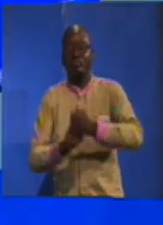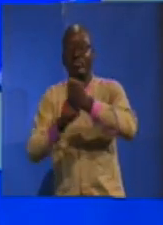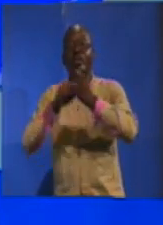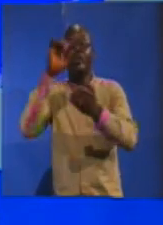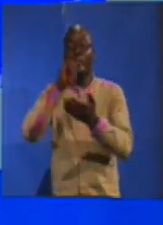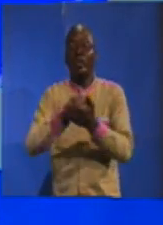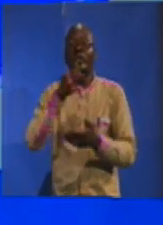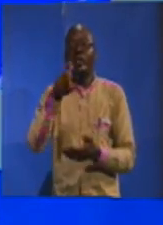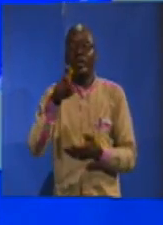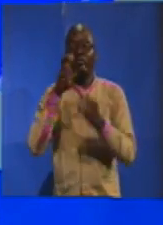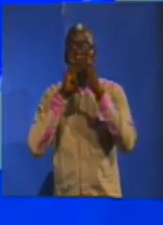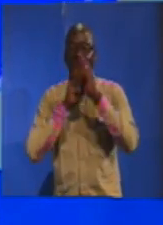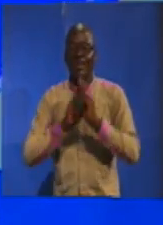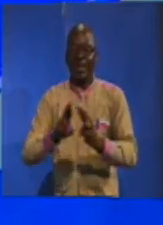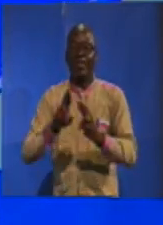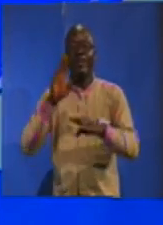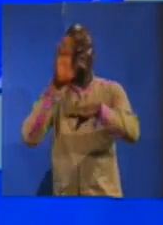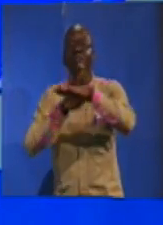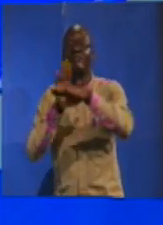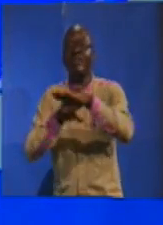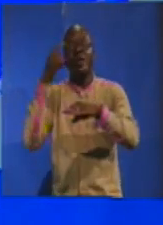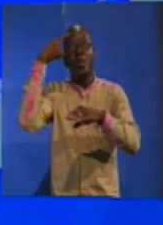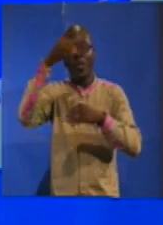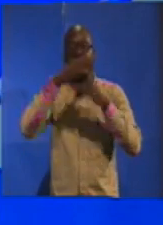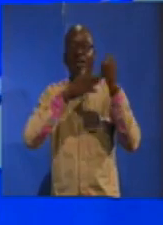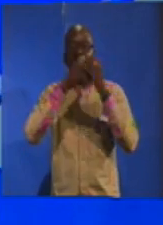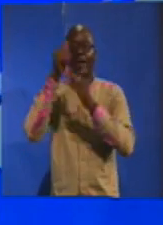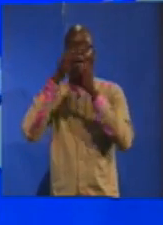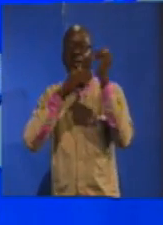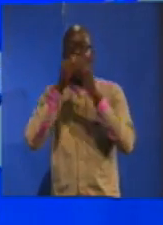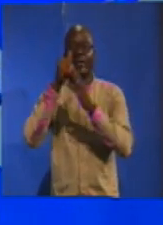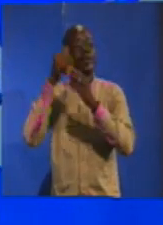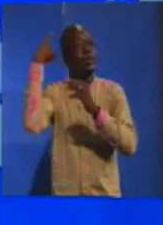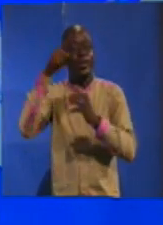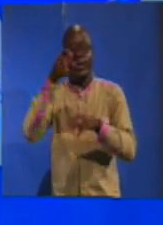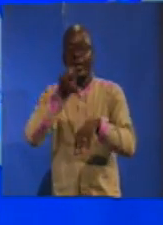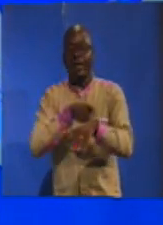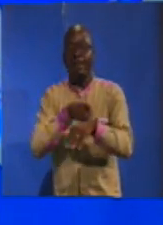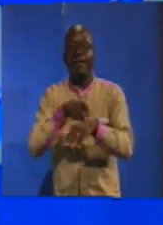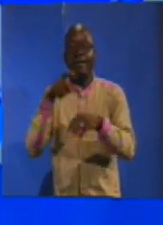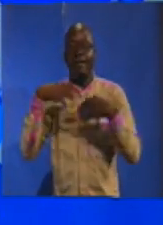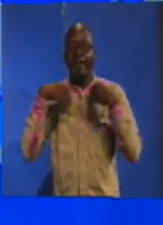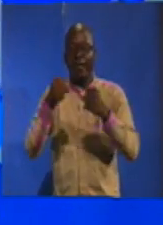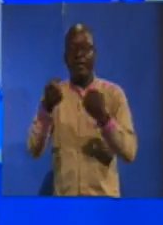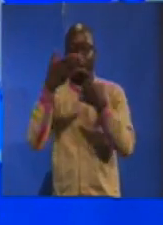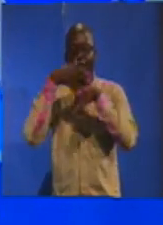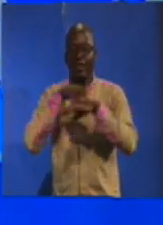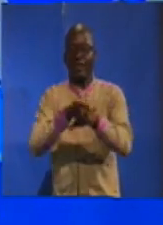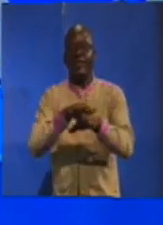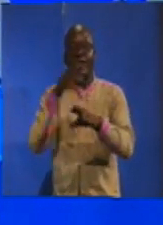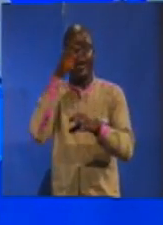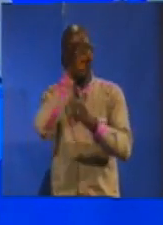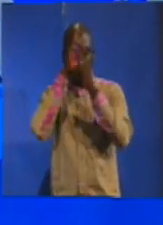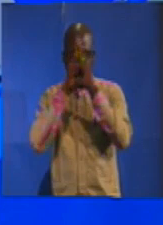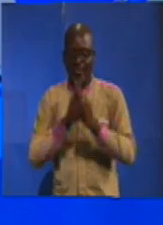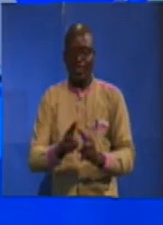su répondre à cet appel pour la construction de Maître Patrie. Les temps forts de la soirée de l'intégration et d'hommage aux